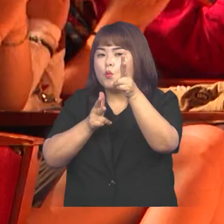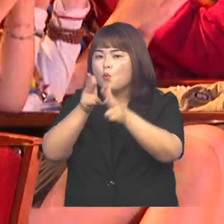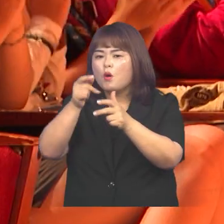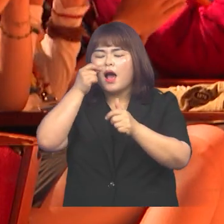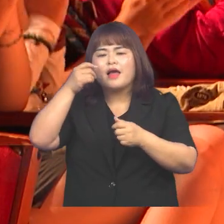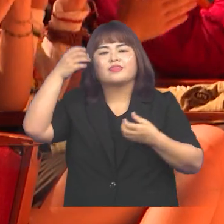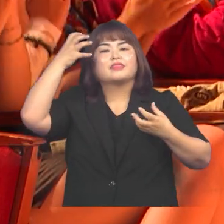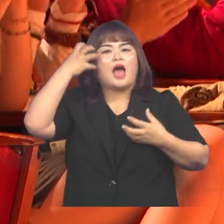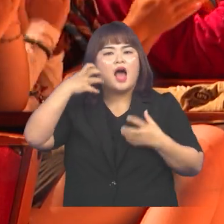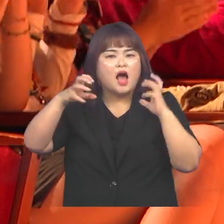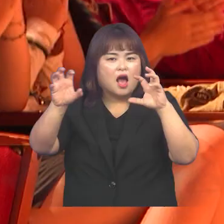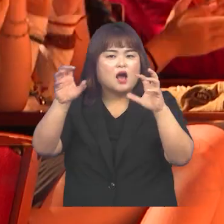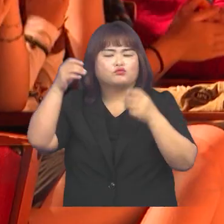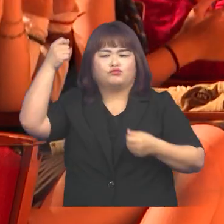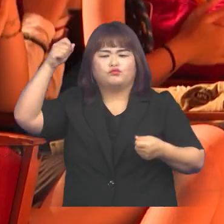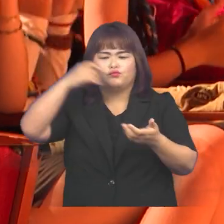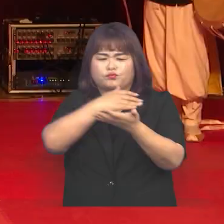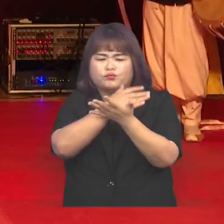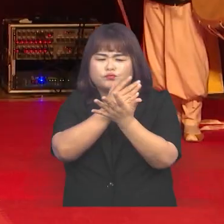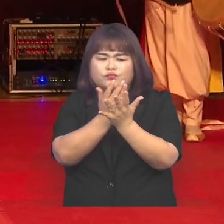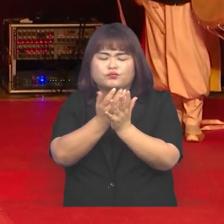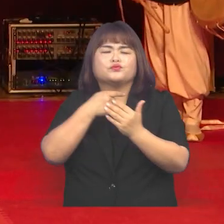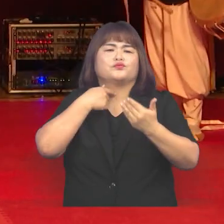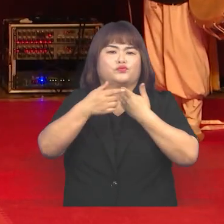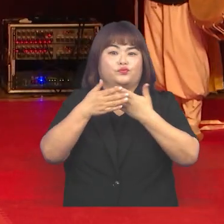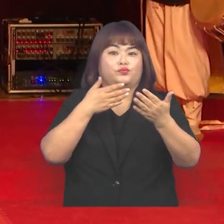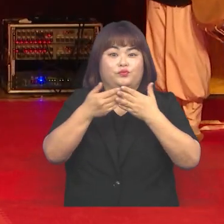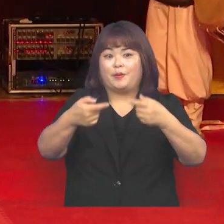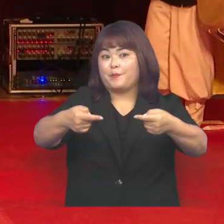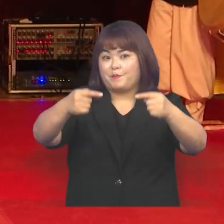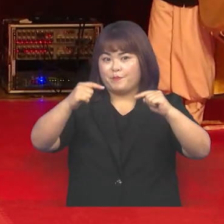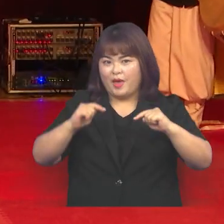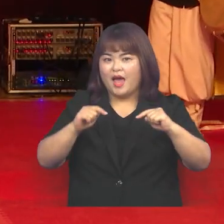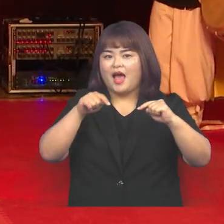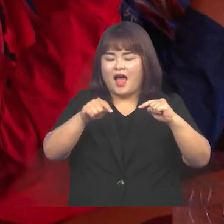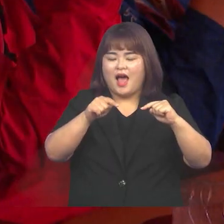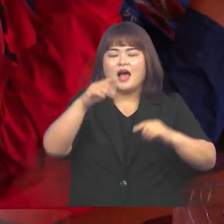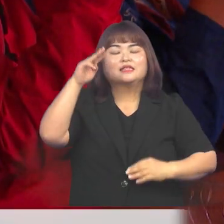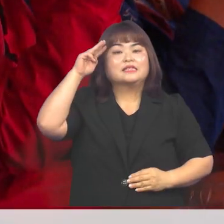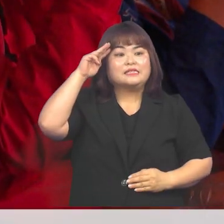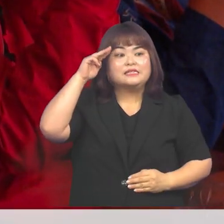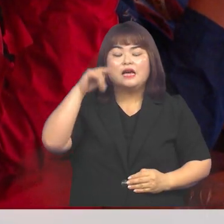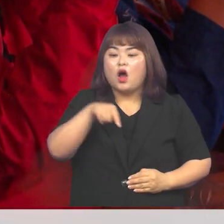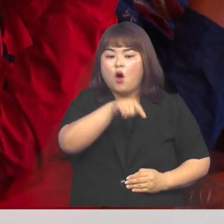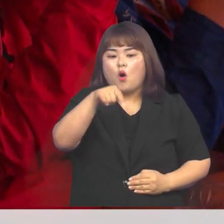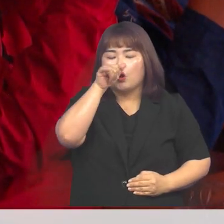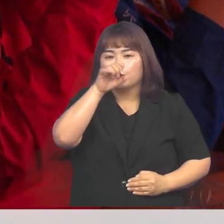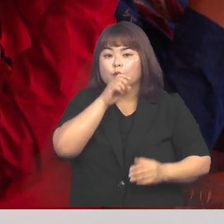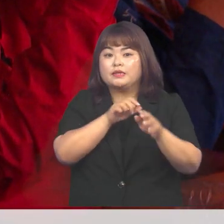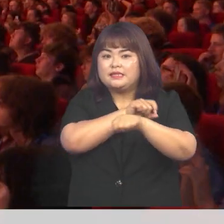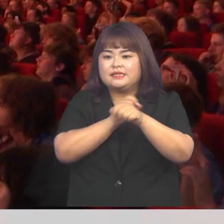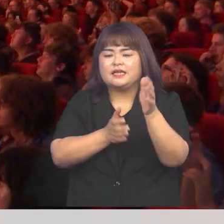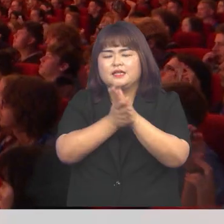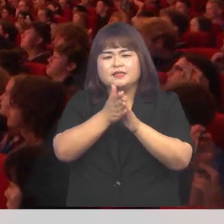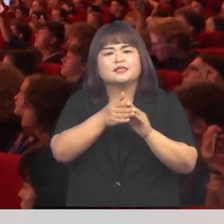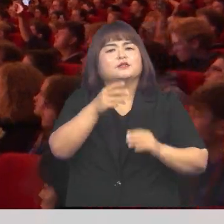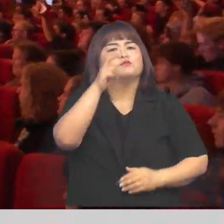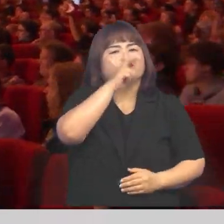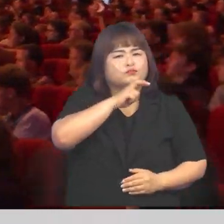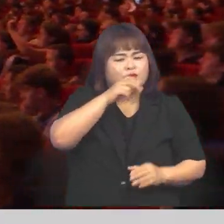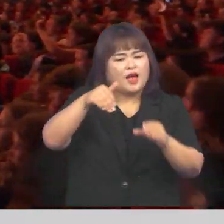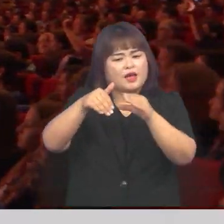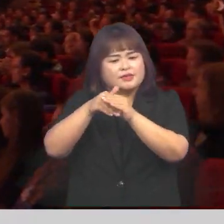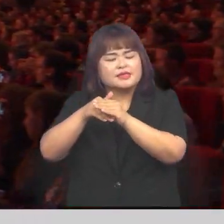사자춤 등 다채로운 공연 프로그램을 즐겼습니다. 스카우트 대원들은 용인특례시에서 음악과 예술을